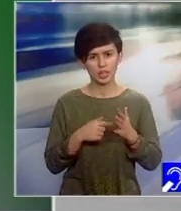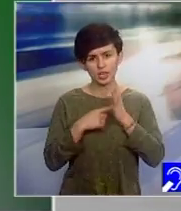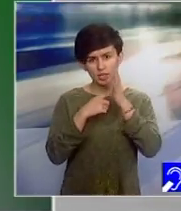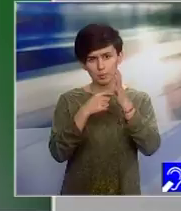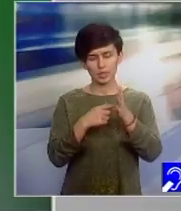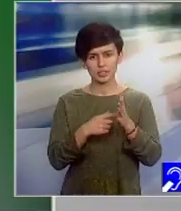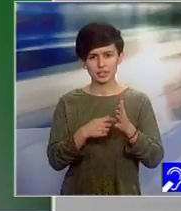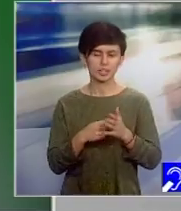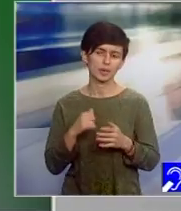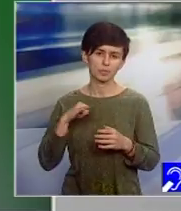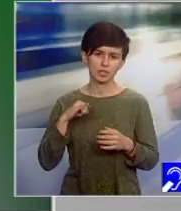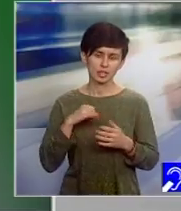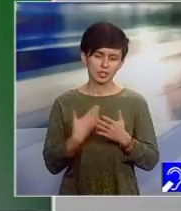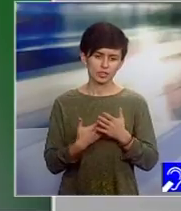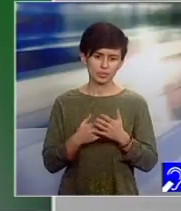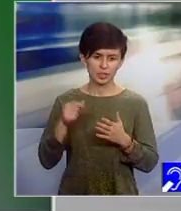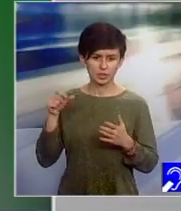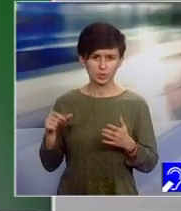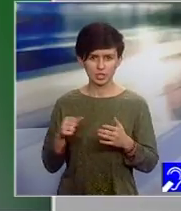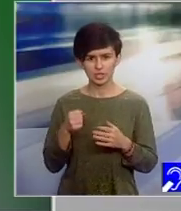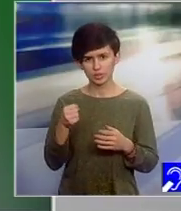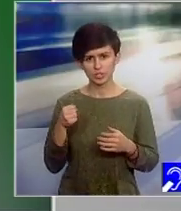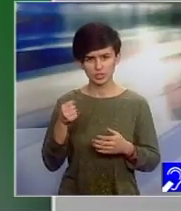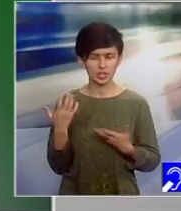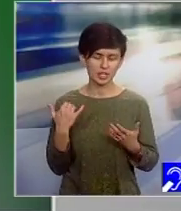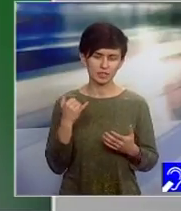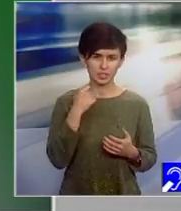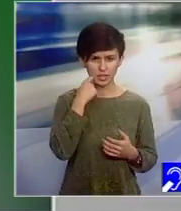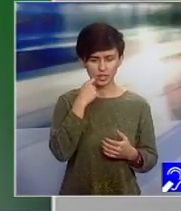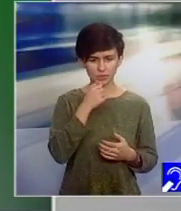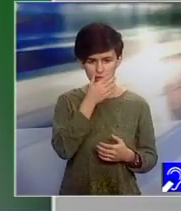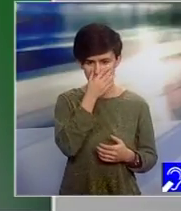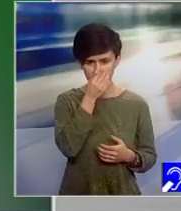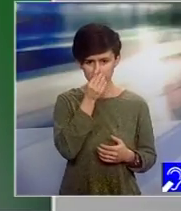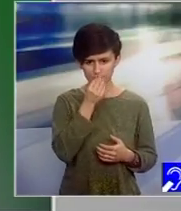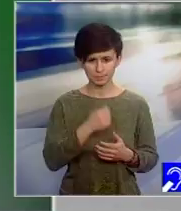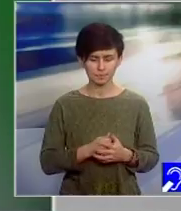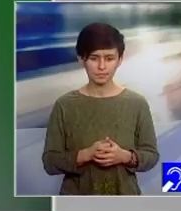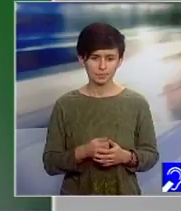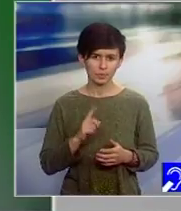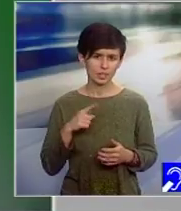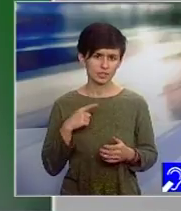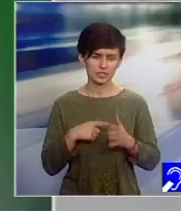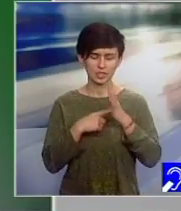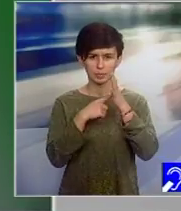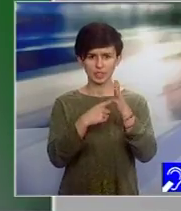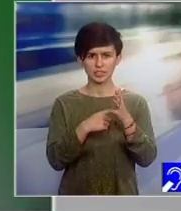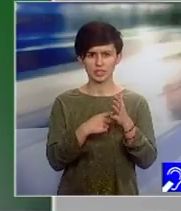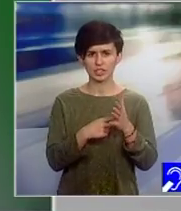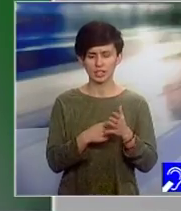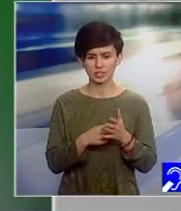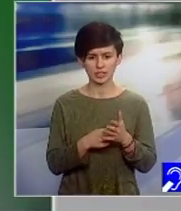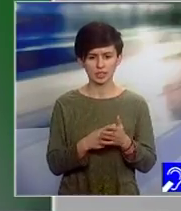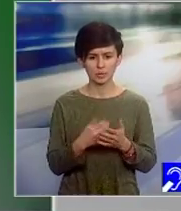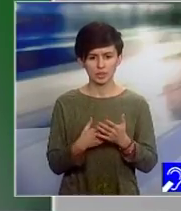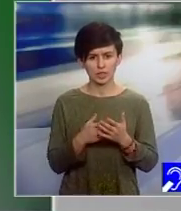interes și pentru turiștii care ajung la Cluj-Napoca, ce nu sunt puse suficient în valoare, nu sunt marcate în așa fel încât cei care ajung